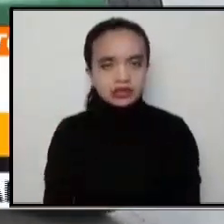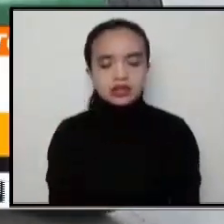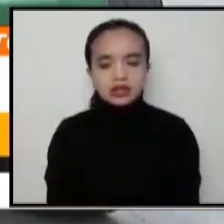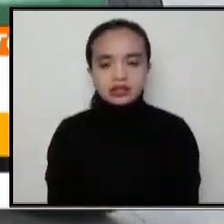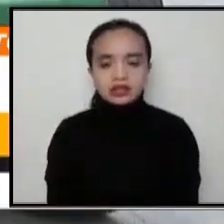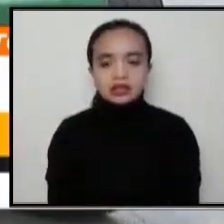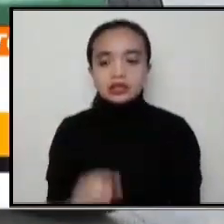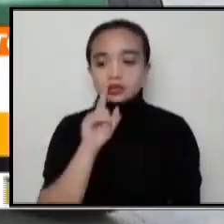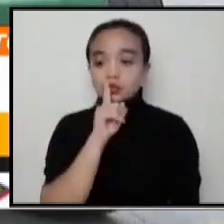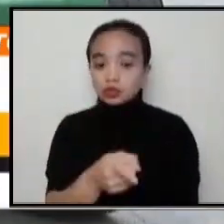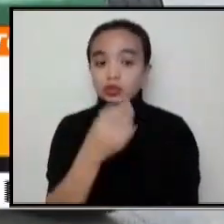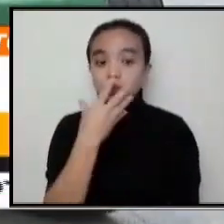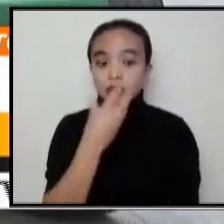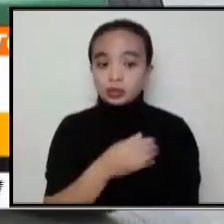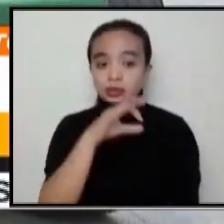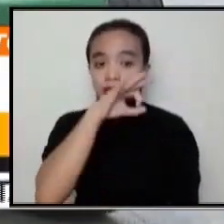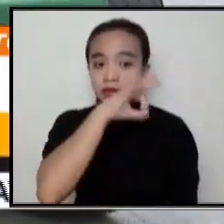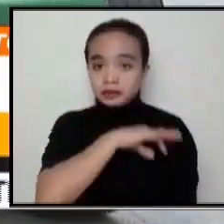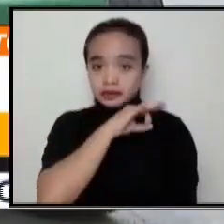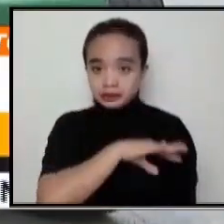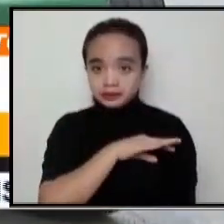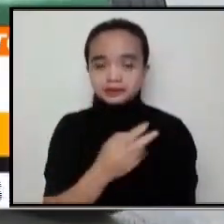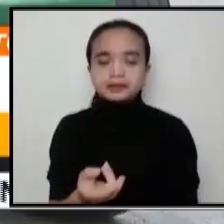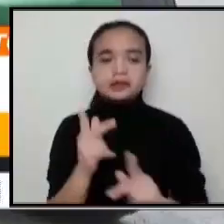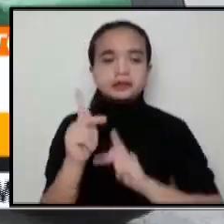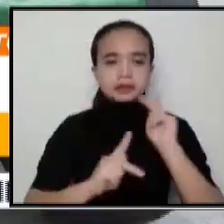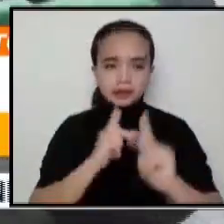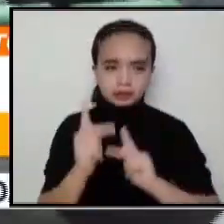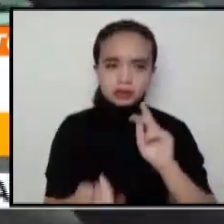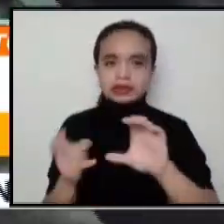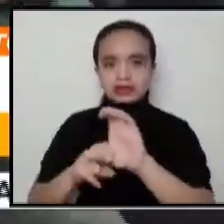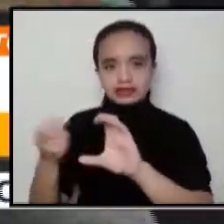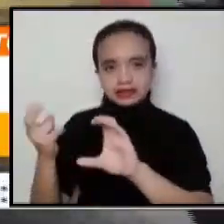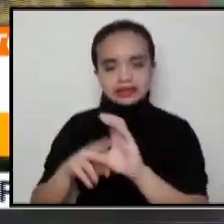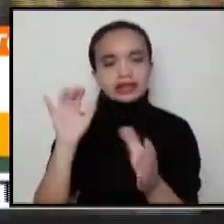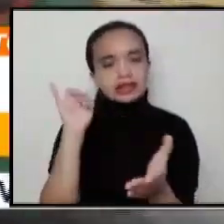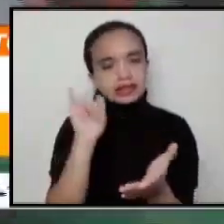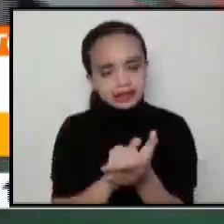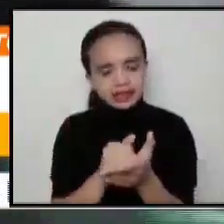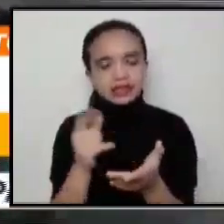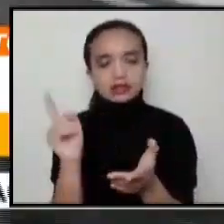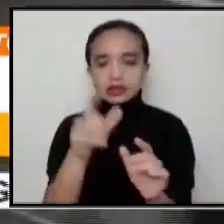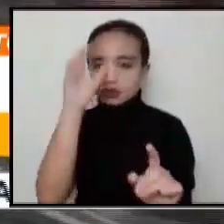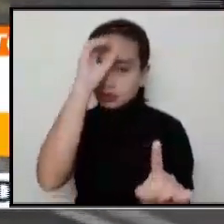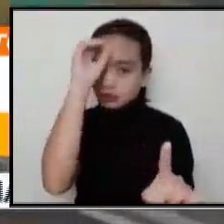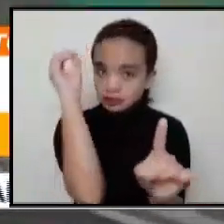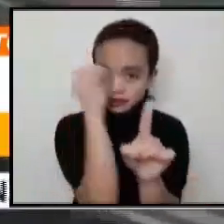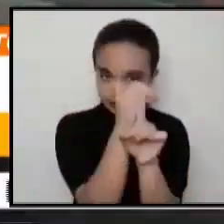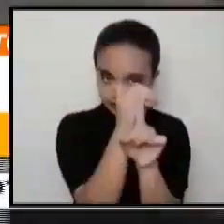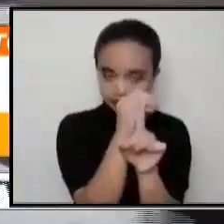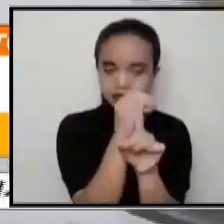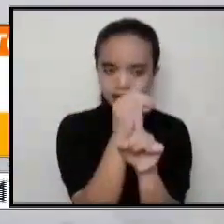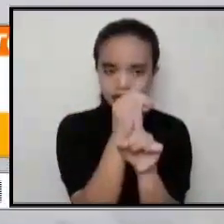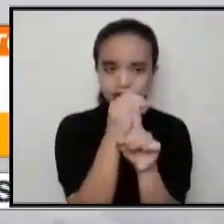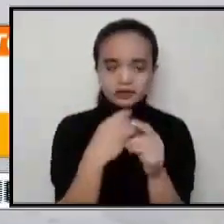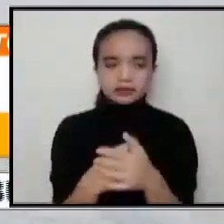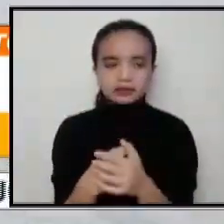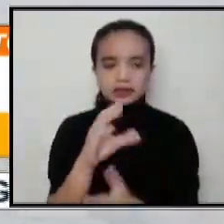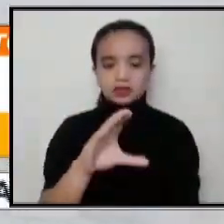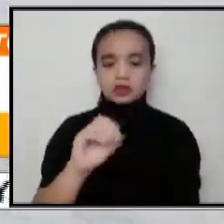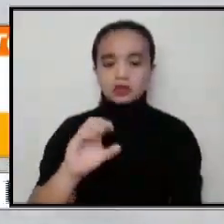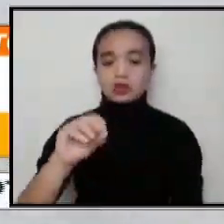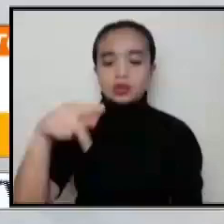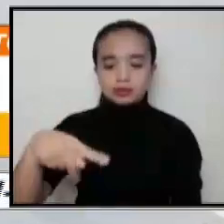benefit yung ating mananakay. Yun po yung objective talaga ng consolidation into a cooperative or into